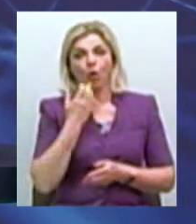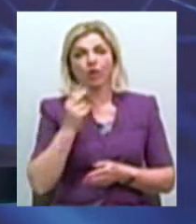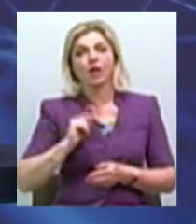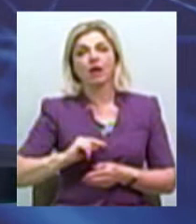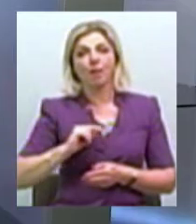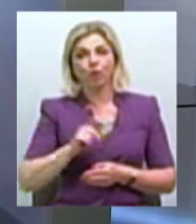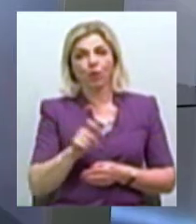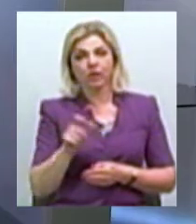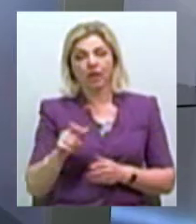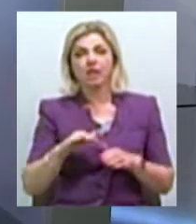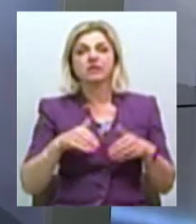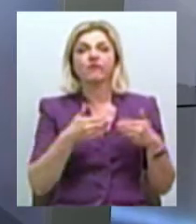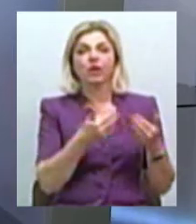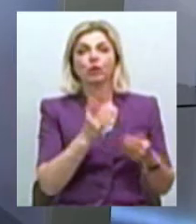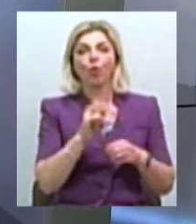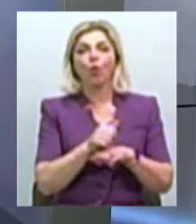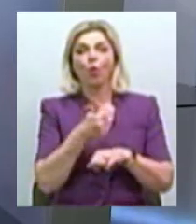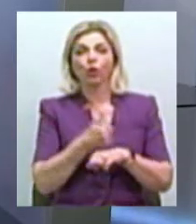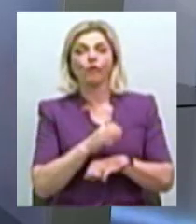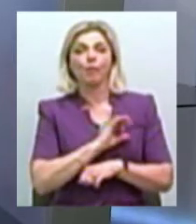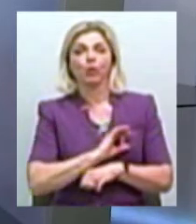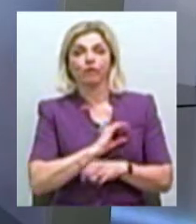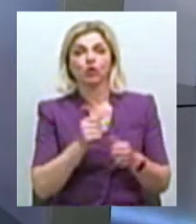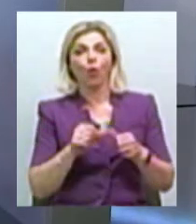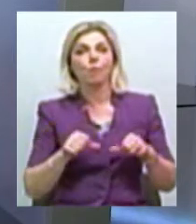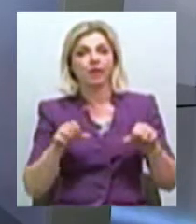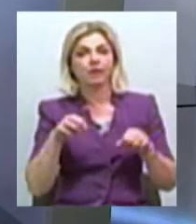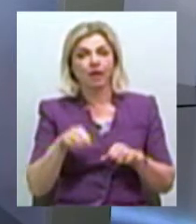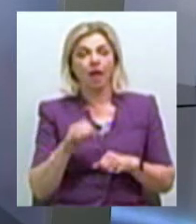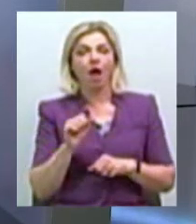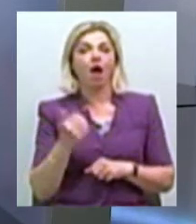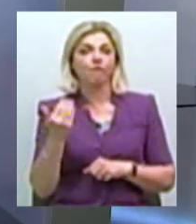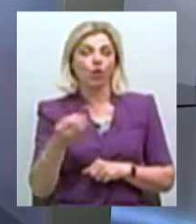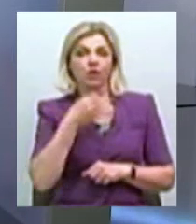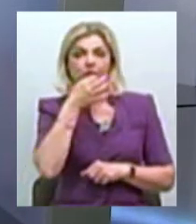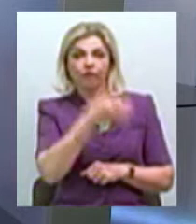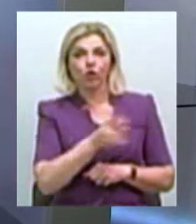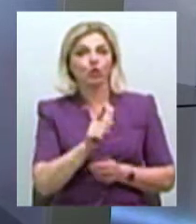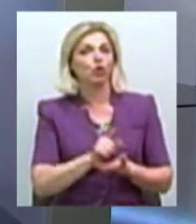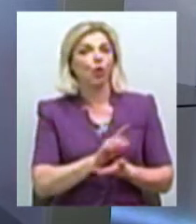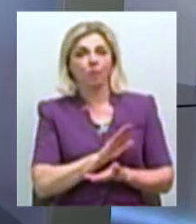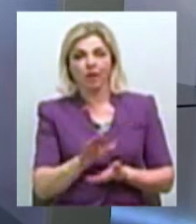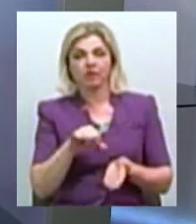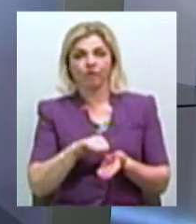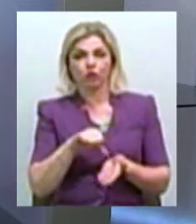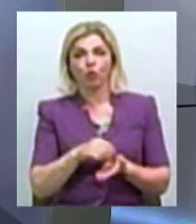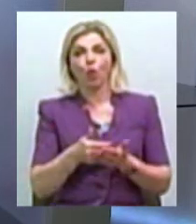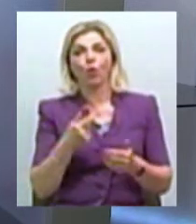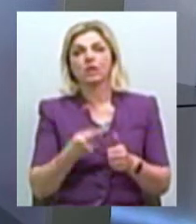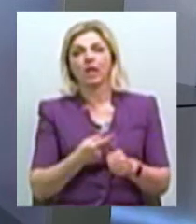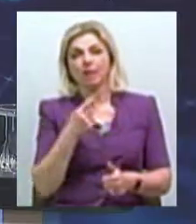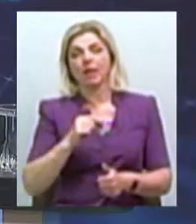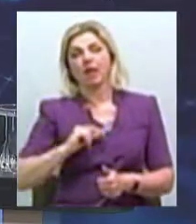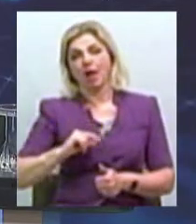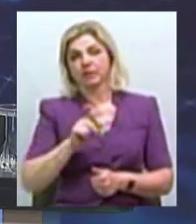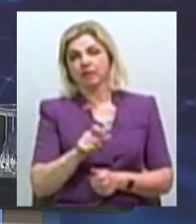працівники звернулися до голови профспілкового комітету, а вона надала відповідь, що вона не зобов'язана виступати від імені найманих